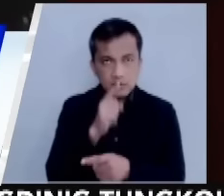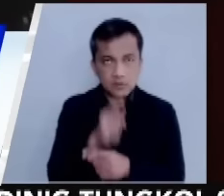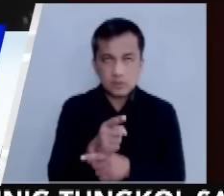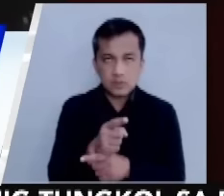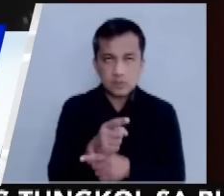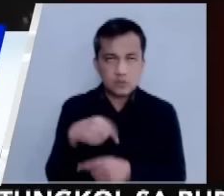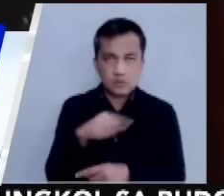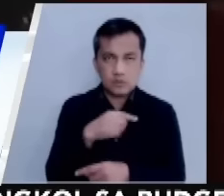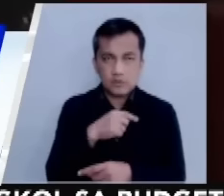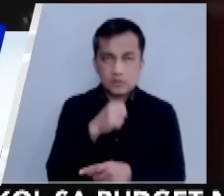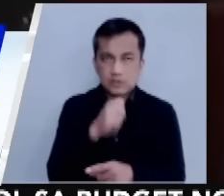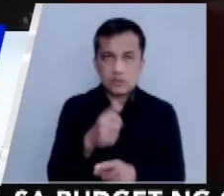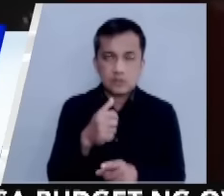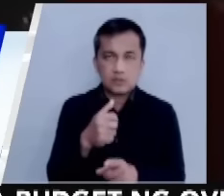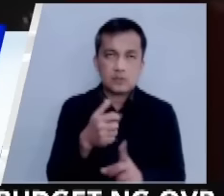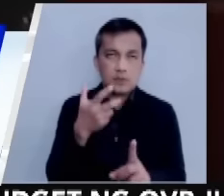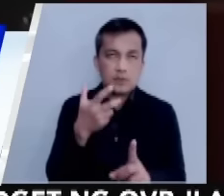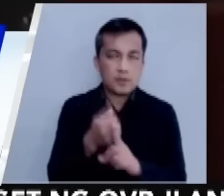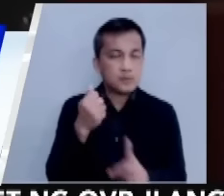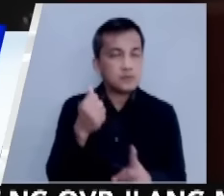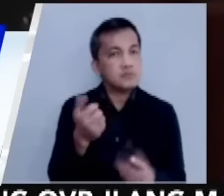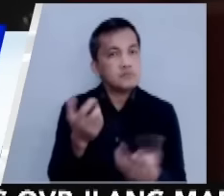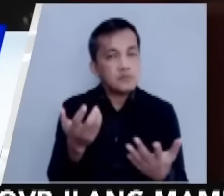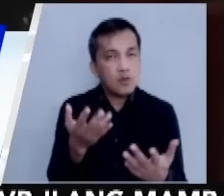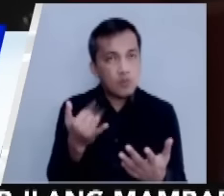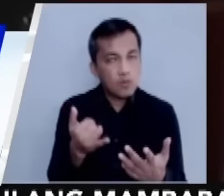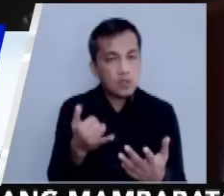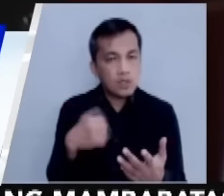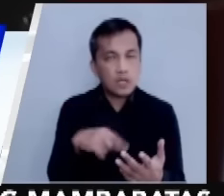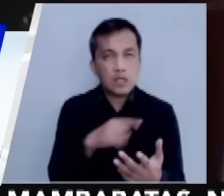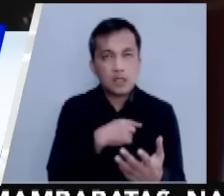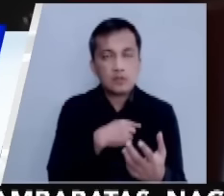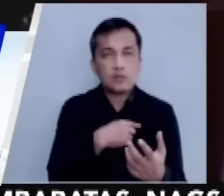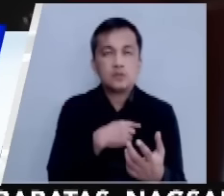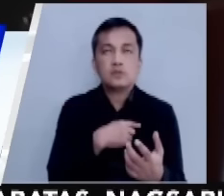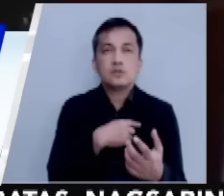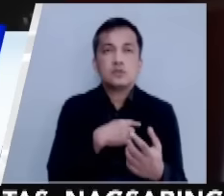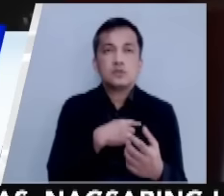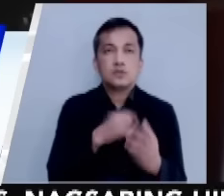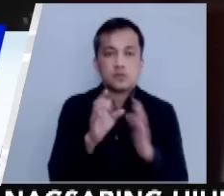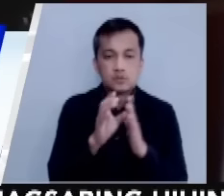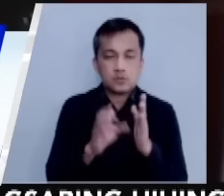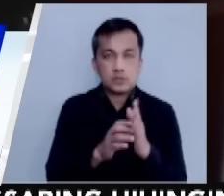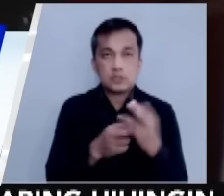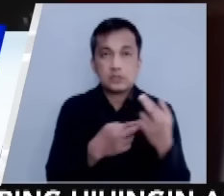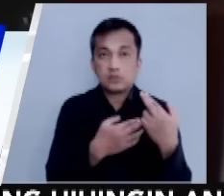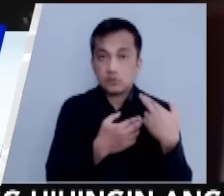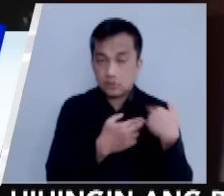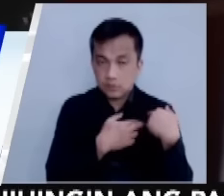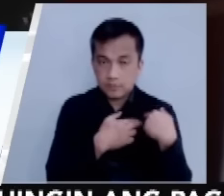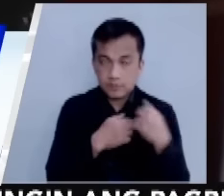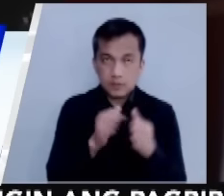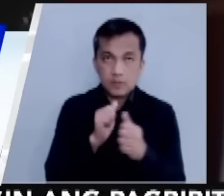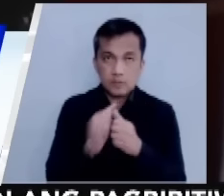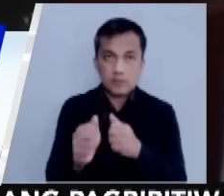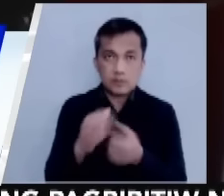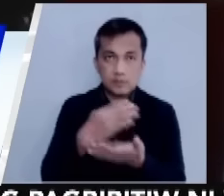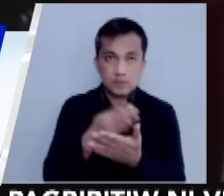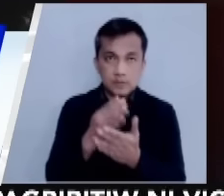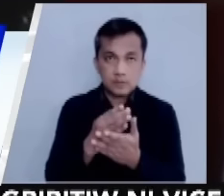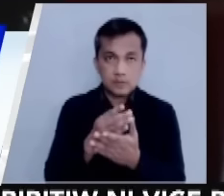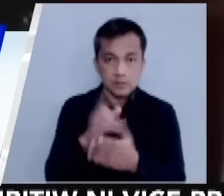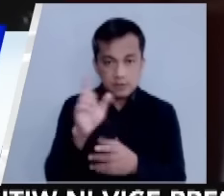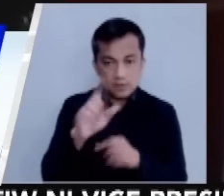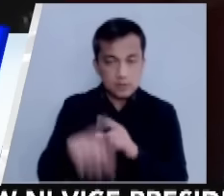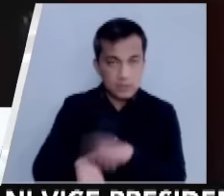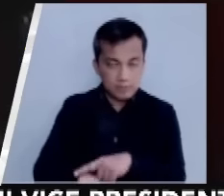papaapekto dahil it is our constitutional mandate to pass the budget on time. Para sa